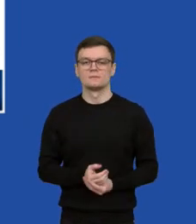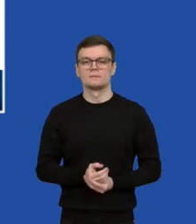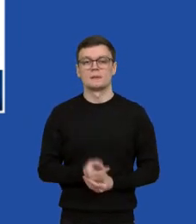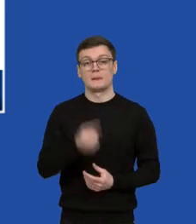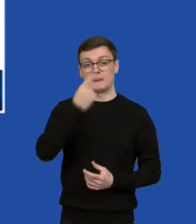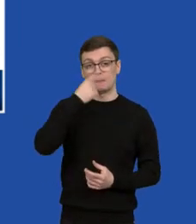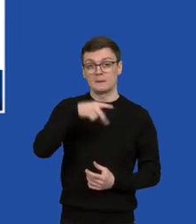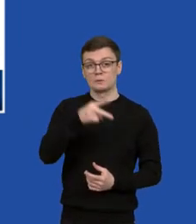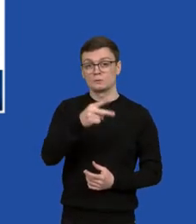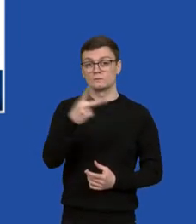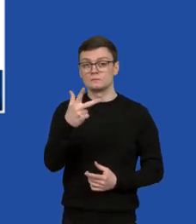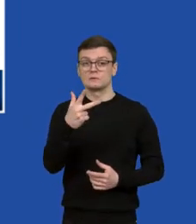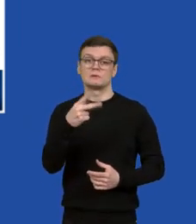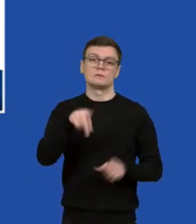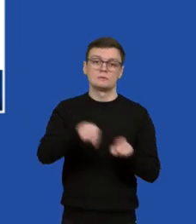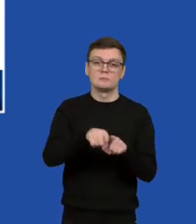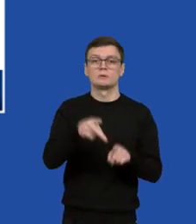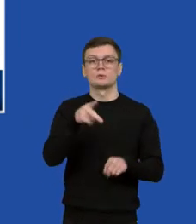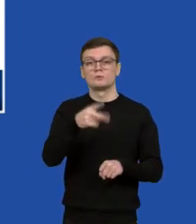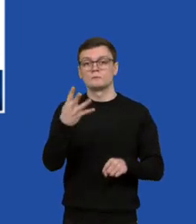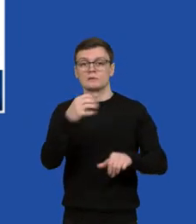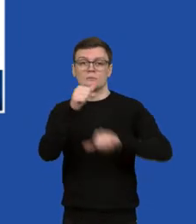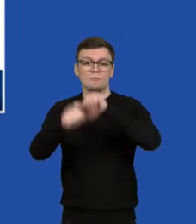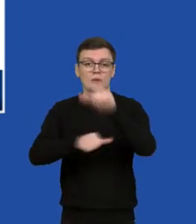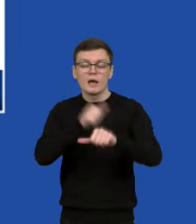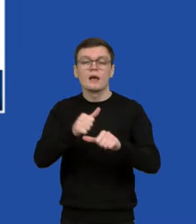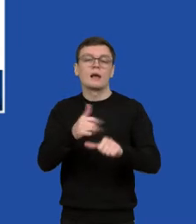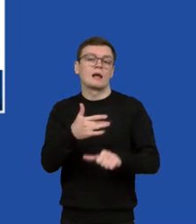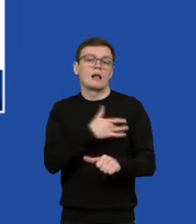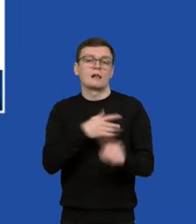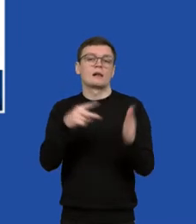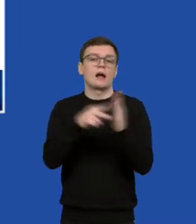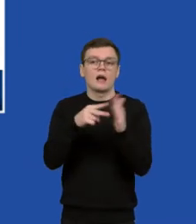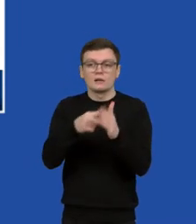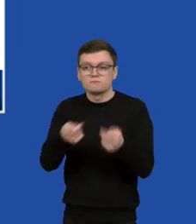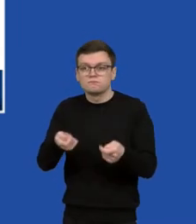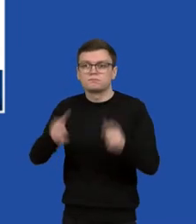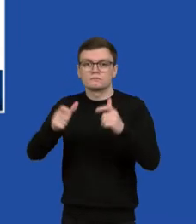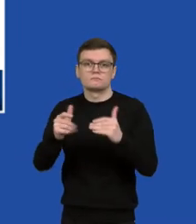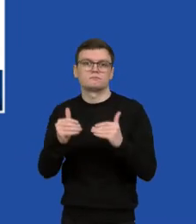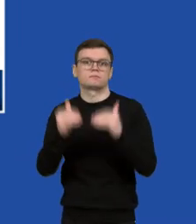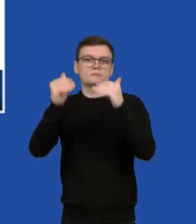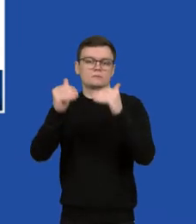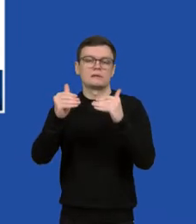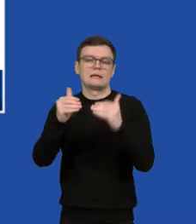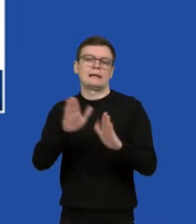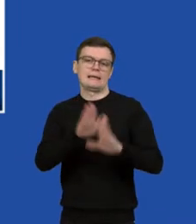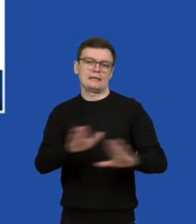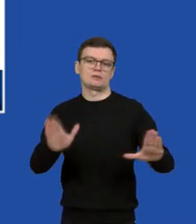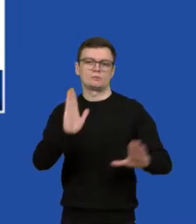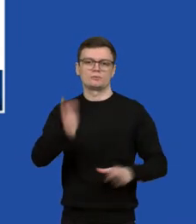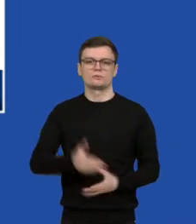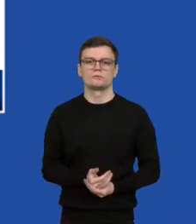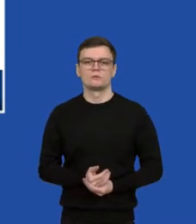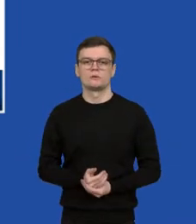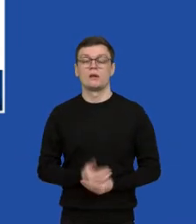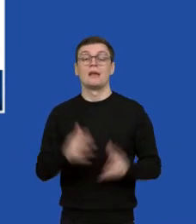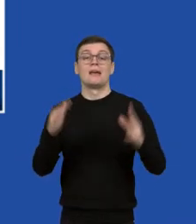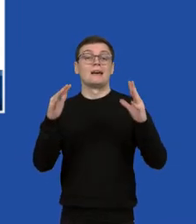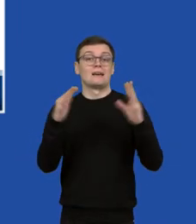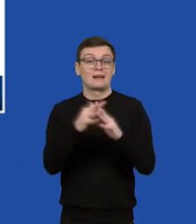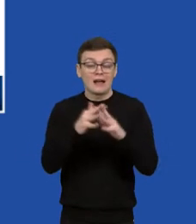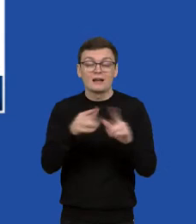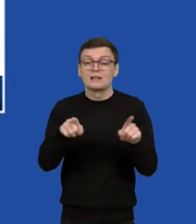metais 23-24 tikimės, kad kainų augimo tempas sulėtės. Na ir karinis konfliktas tikrai turės neigiamą poveikį